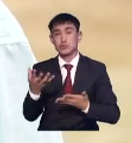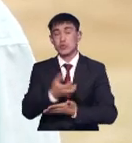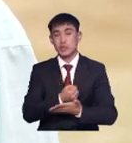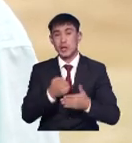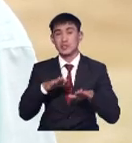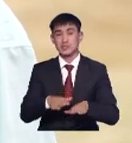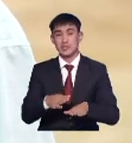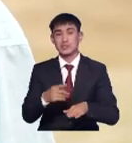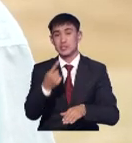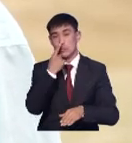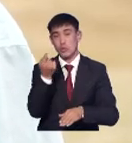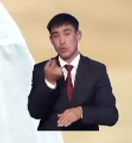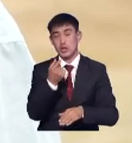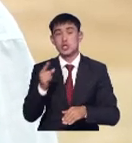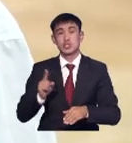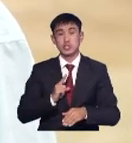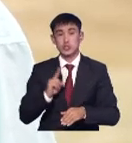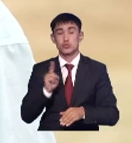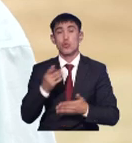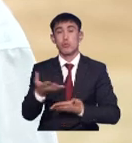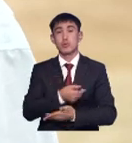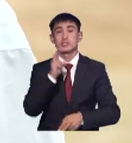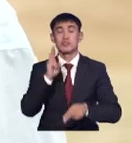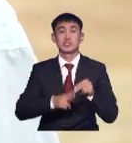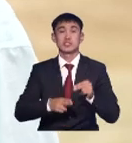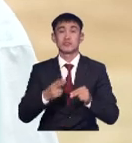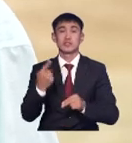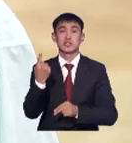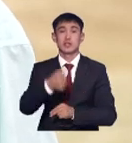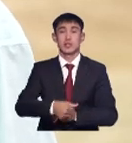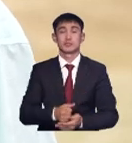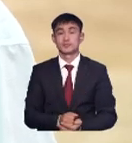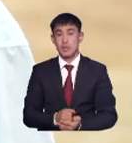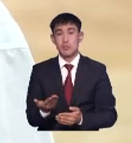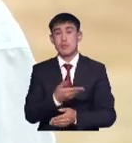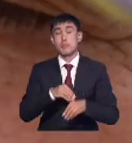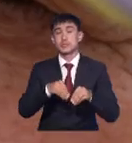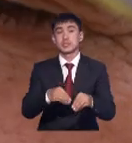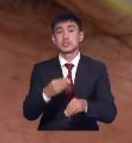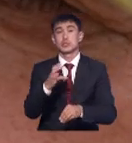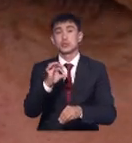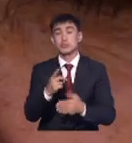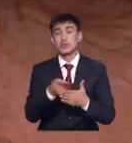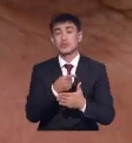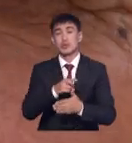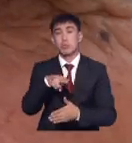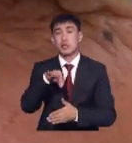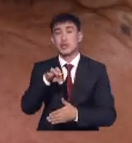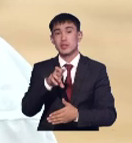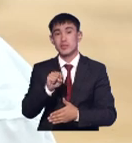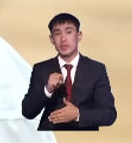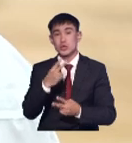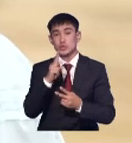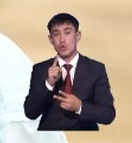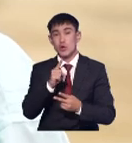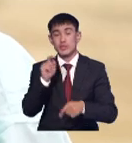собрана, осталось совсем немного. Ожидается, что уборка завершится в течение этой недели. Мы посадили сорт под названием «Планета». Несмотря